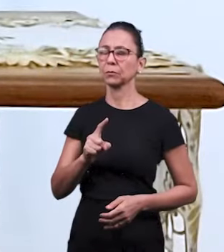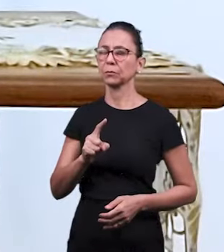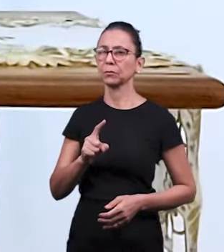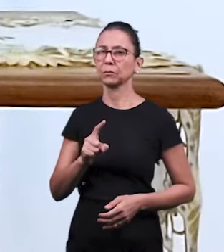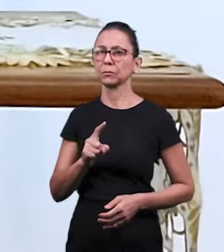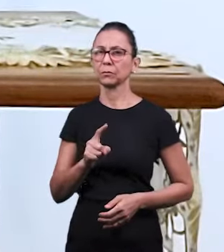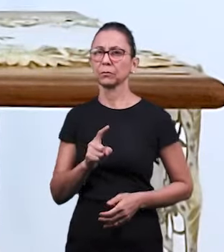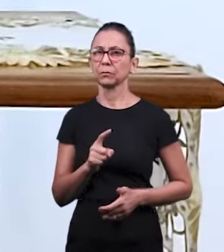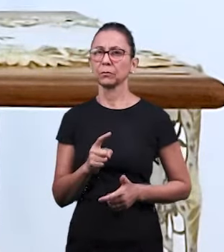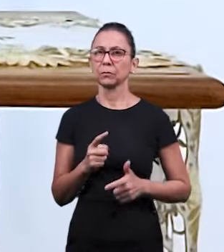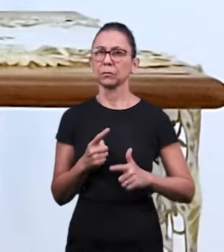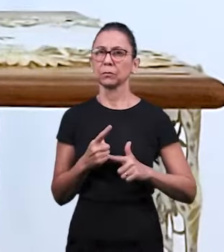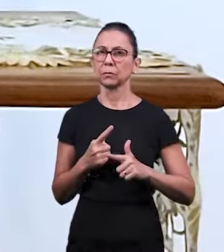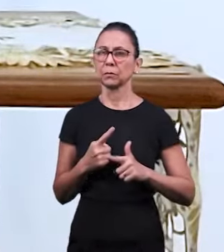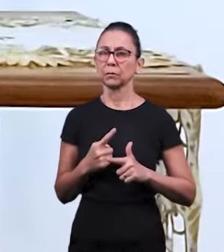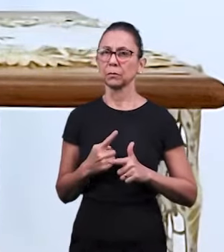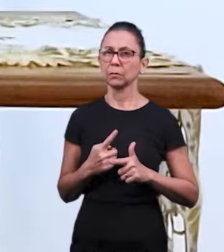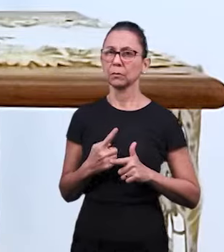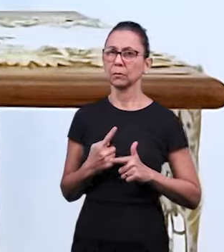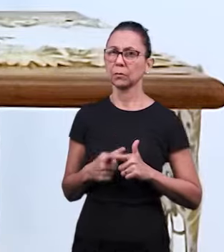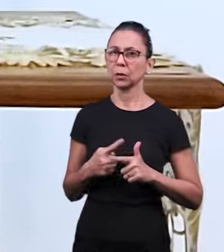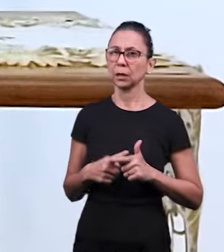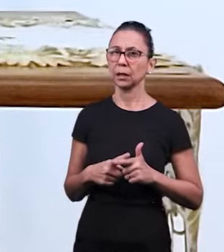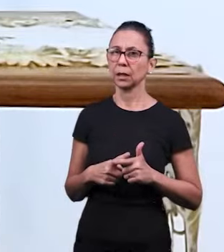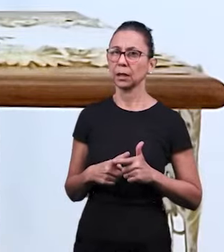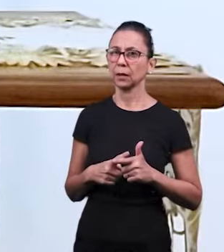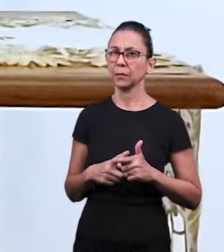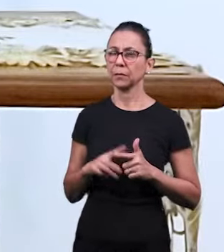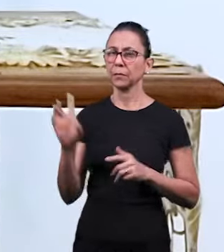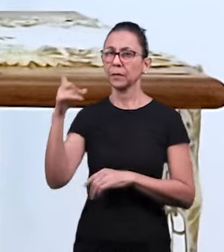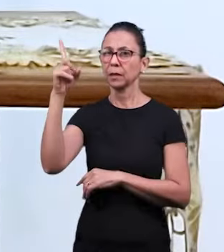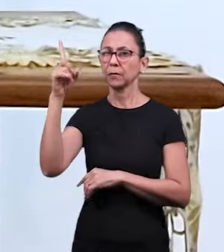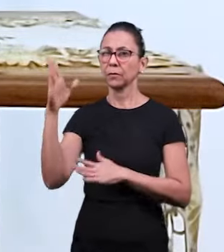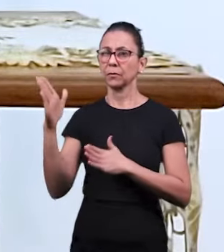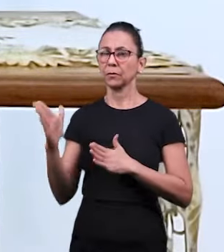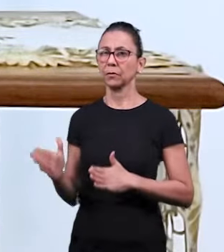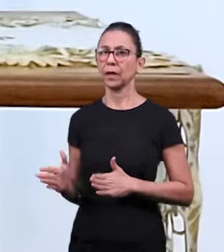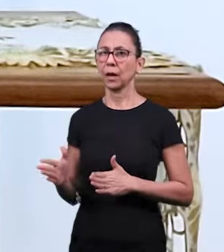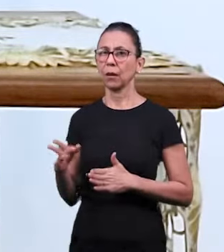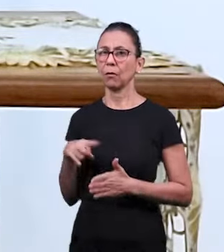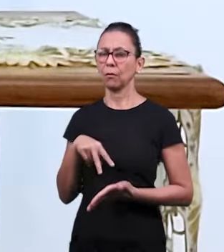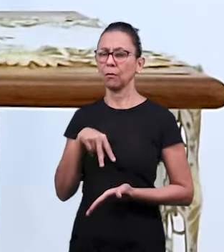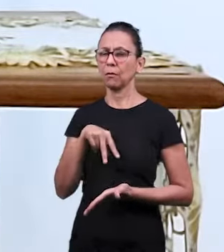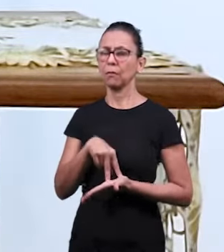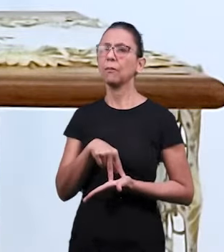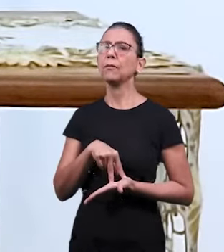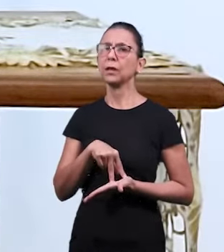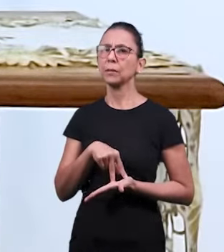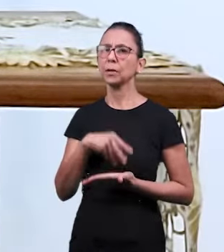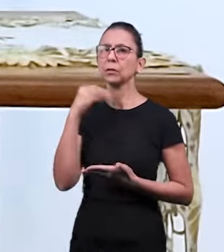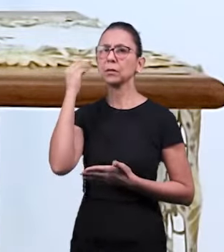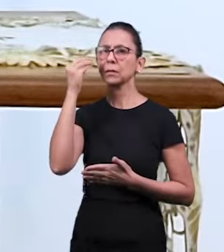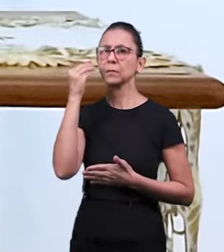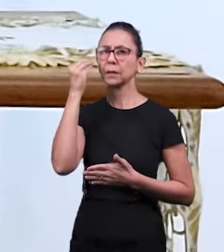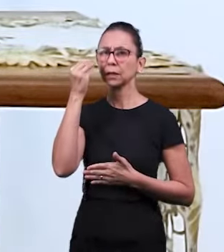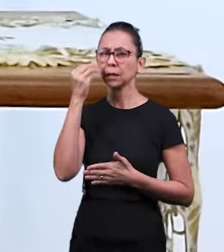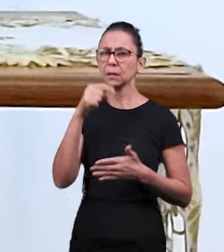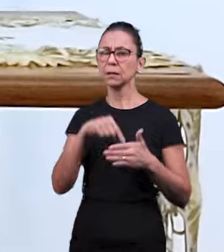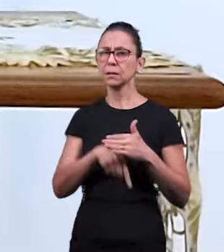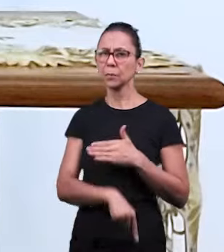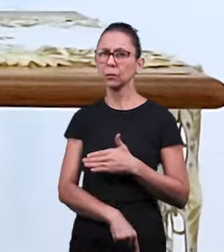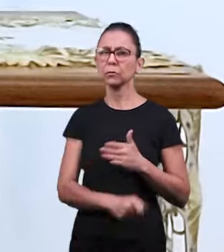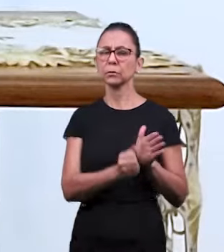Человек верный тем принципам, которые Бог научил, чье хождение до того